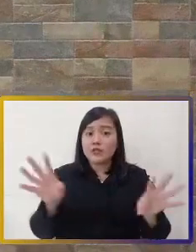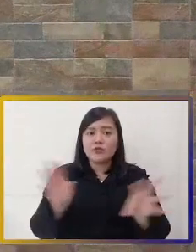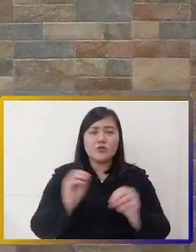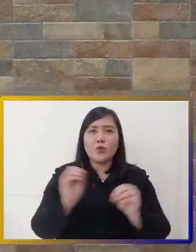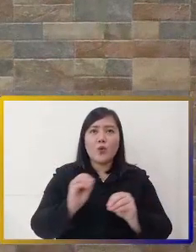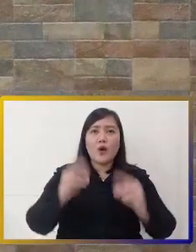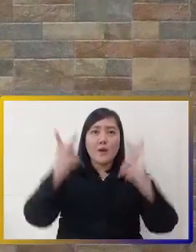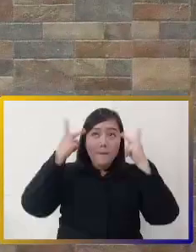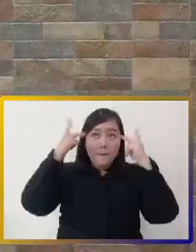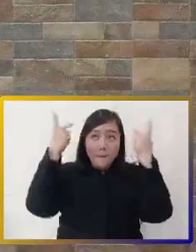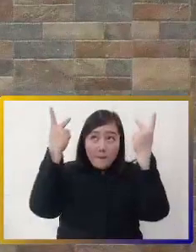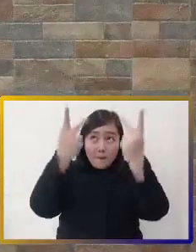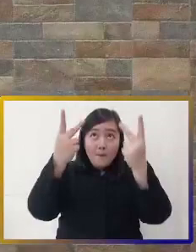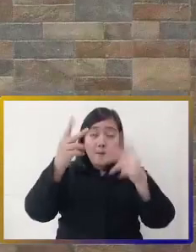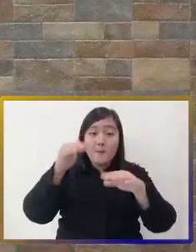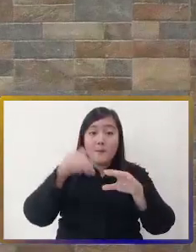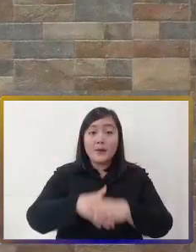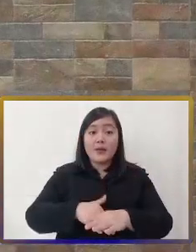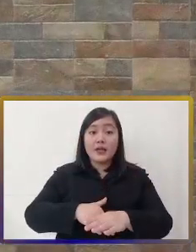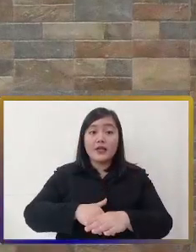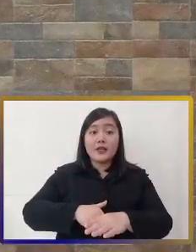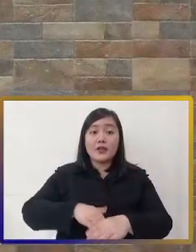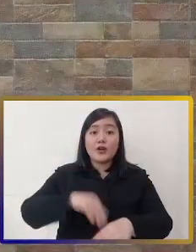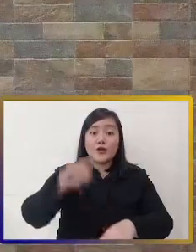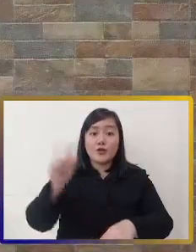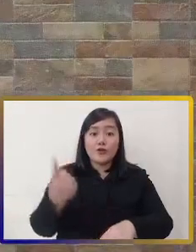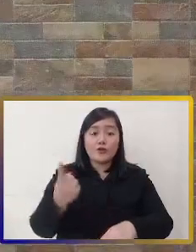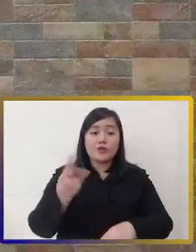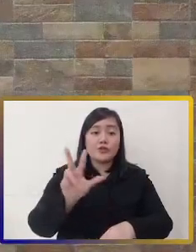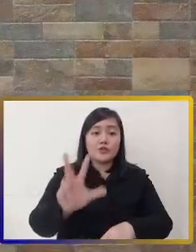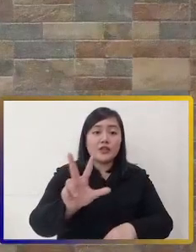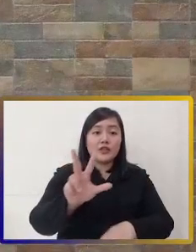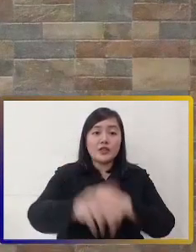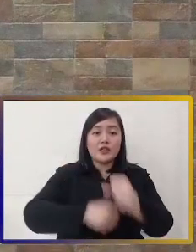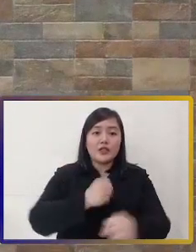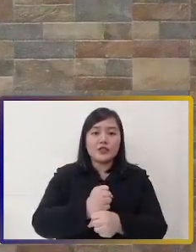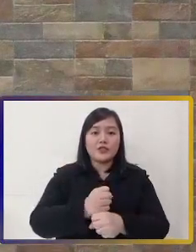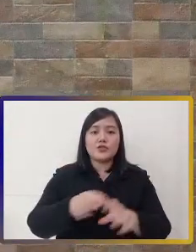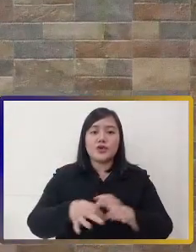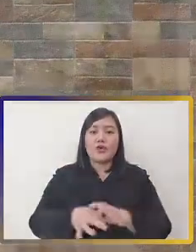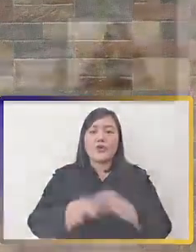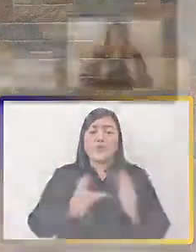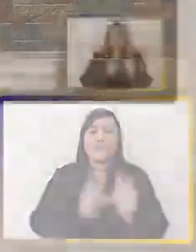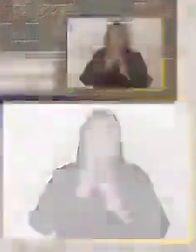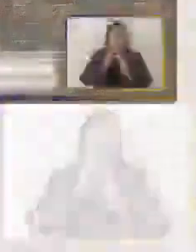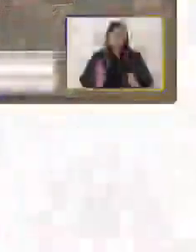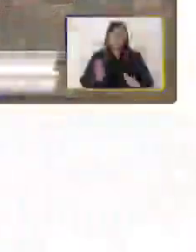the Christian era. Ang tinutukoy po dyan ay yung